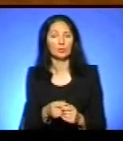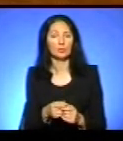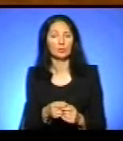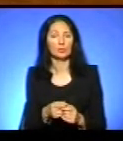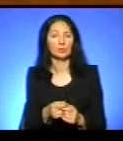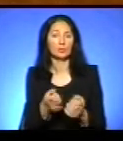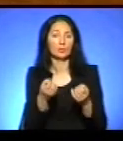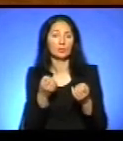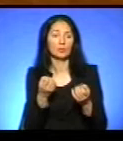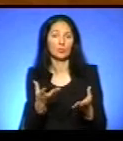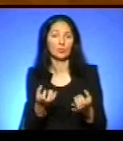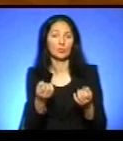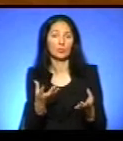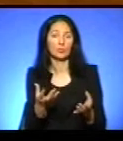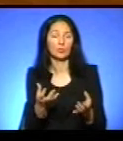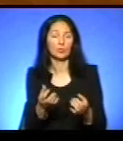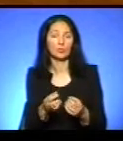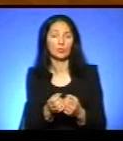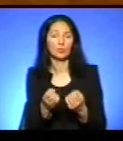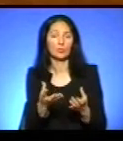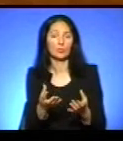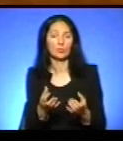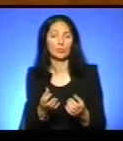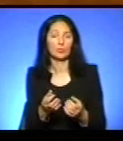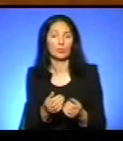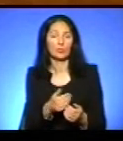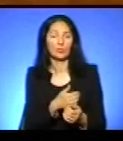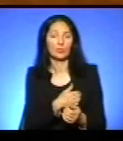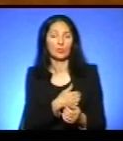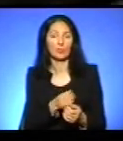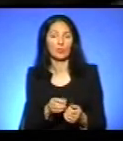Не попасти в людину. Настрашки, ми жила в тілі, щоб попасти.